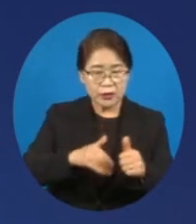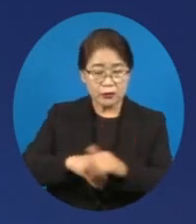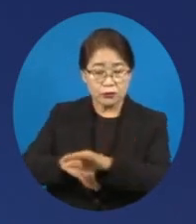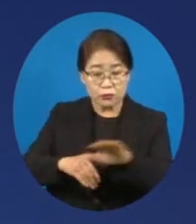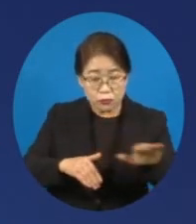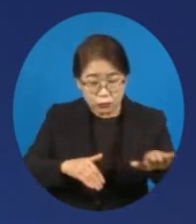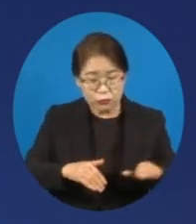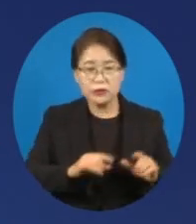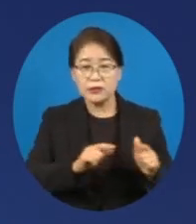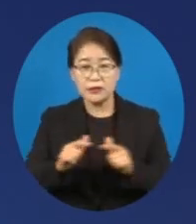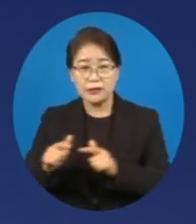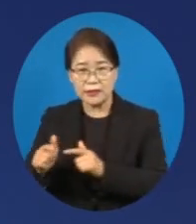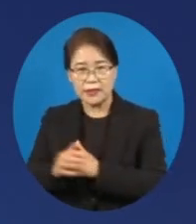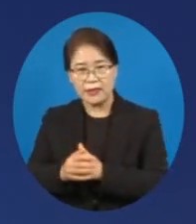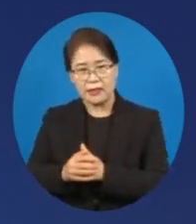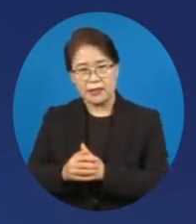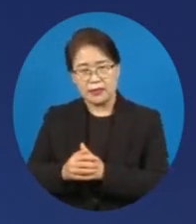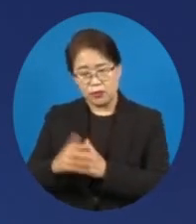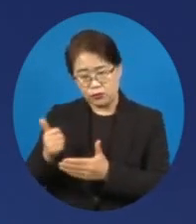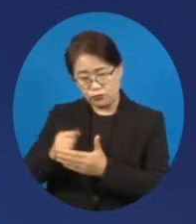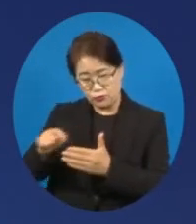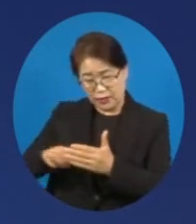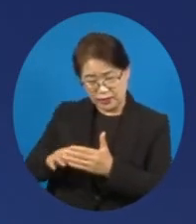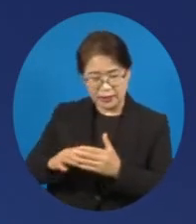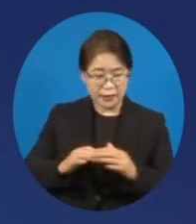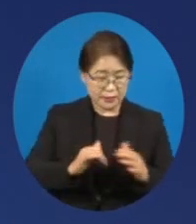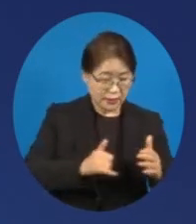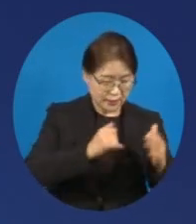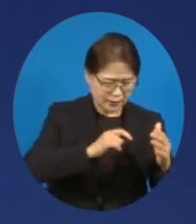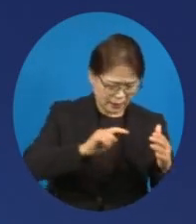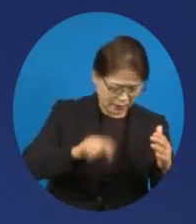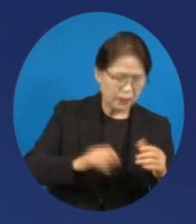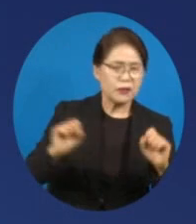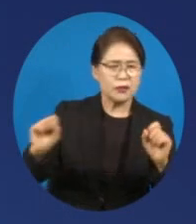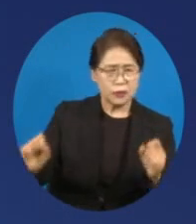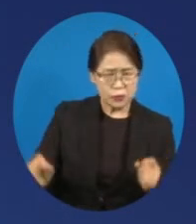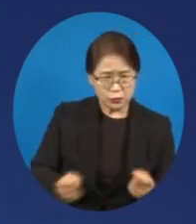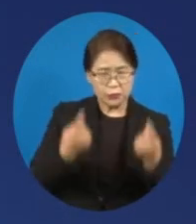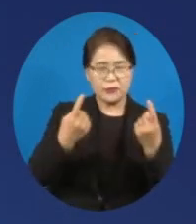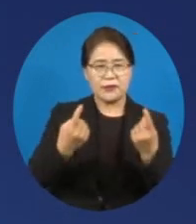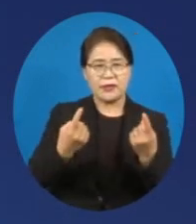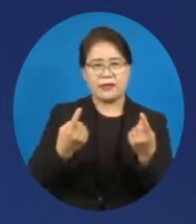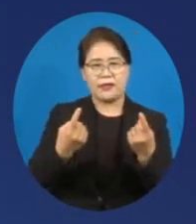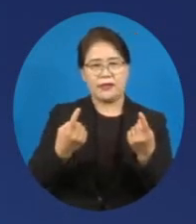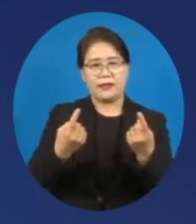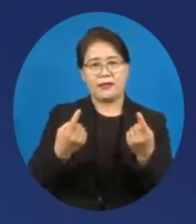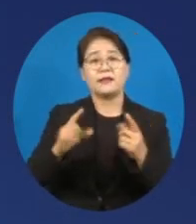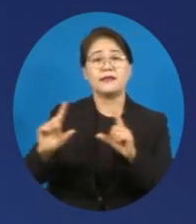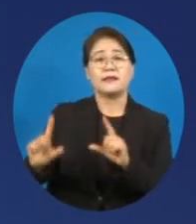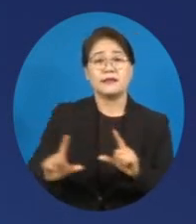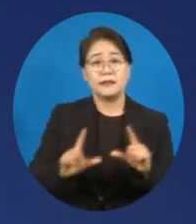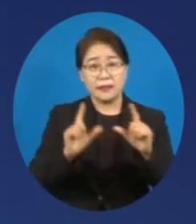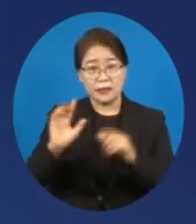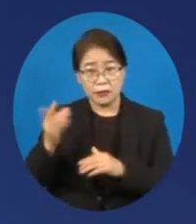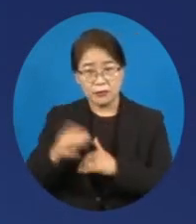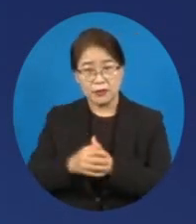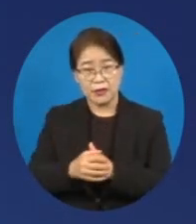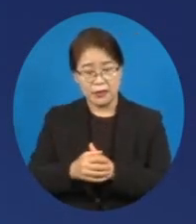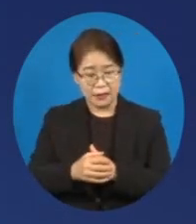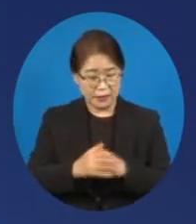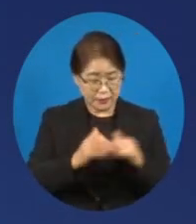우리는요이 세상에서와 주 안에서의 삶을 동시에 함께 살아야 합니다 세상 속에